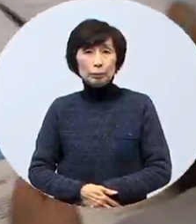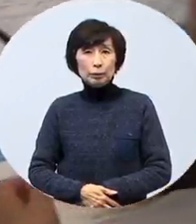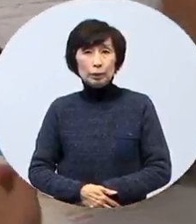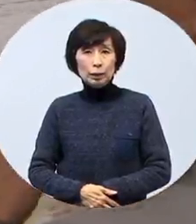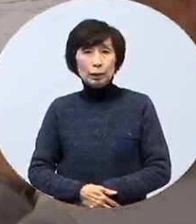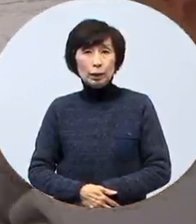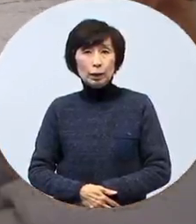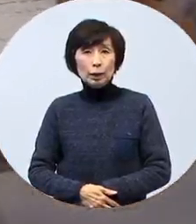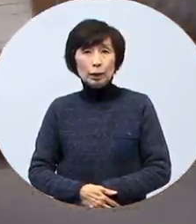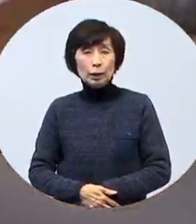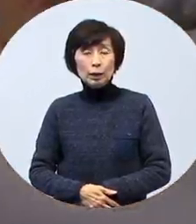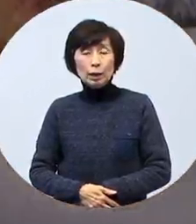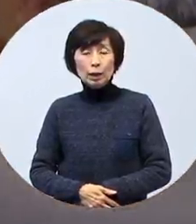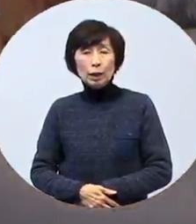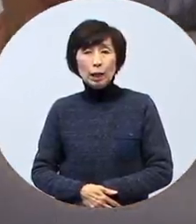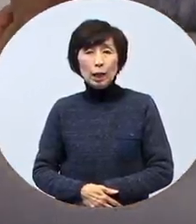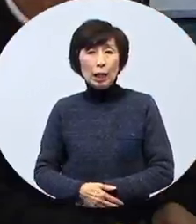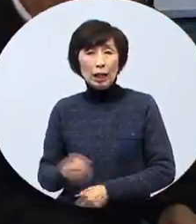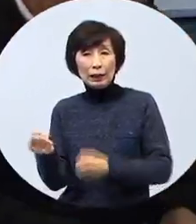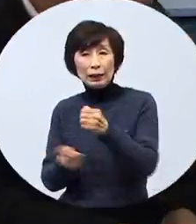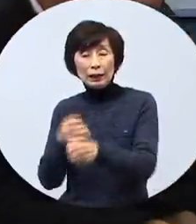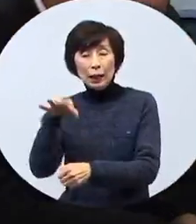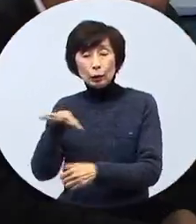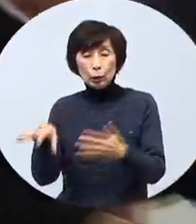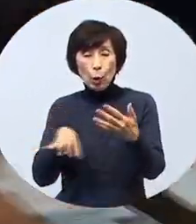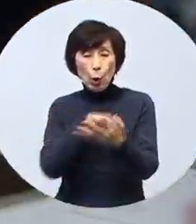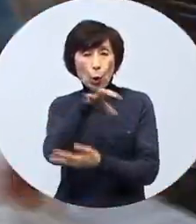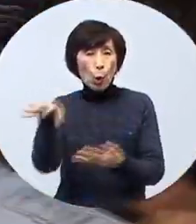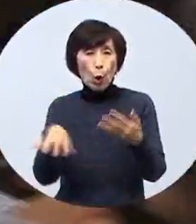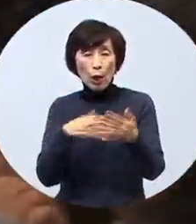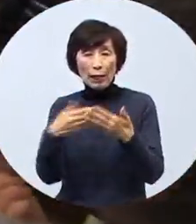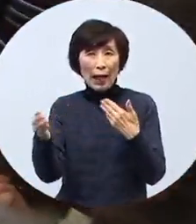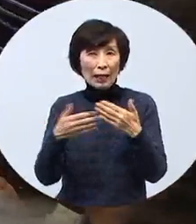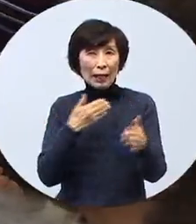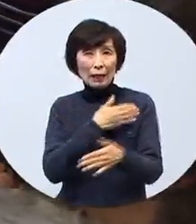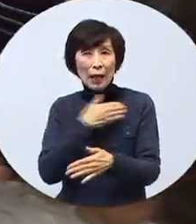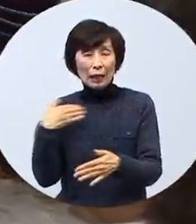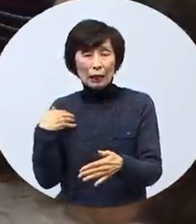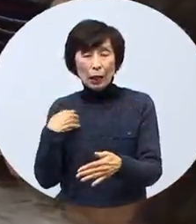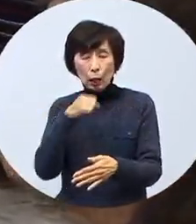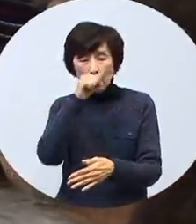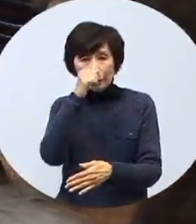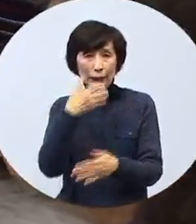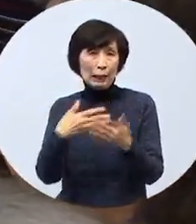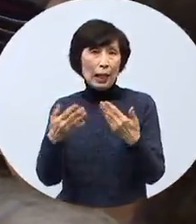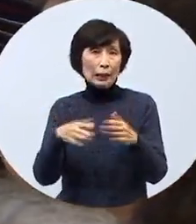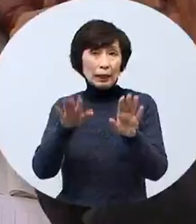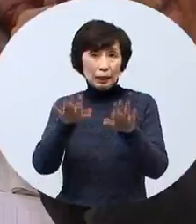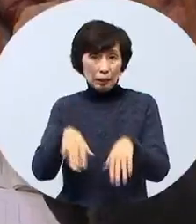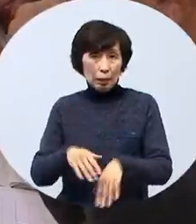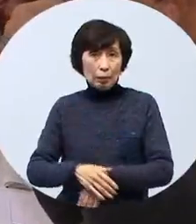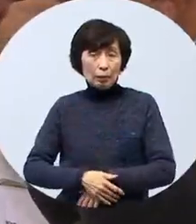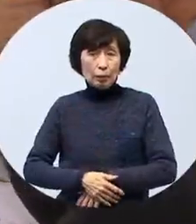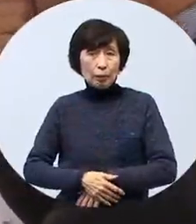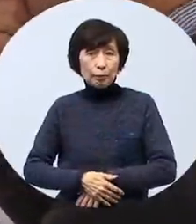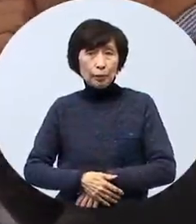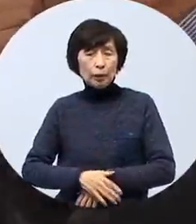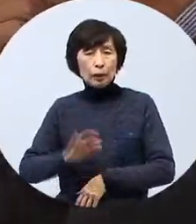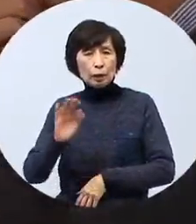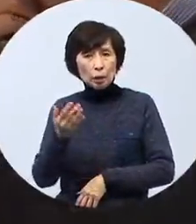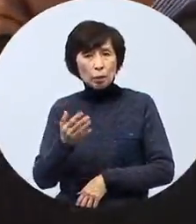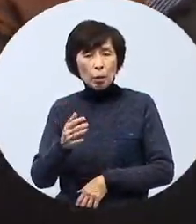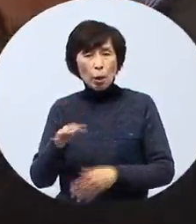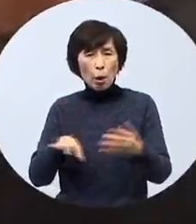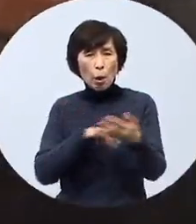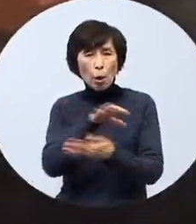ゲームとはいえ避難所の混乱が疑似体験できたことは有意義な経験だったようです。しかし